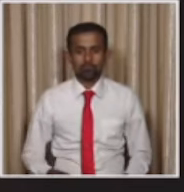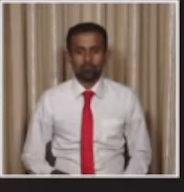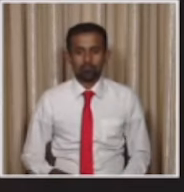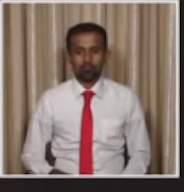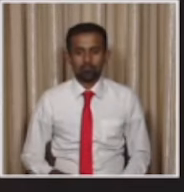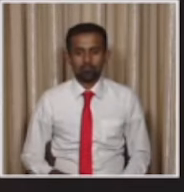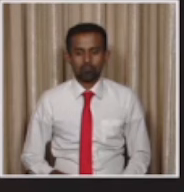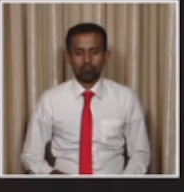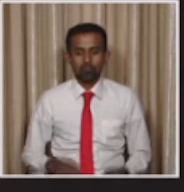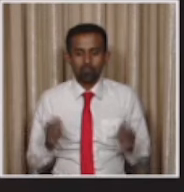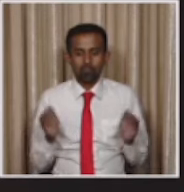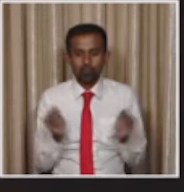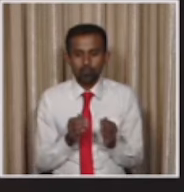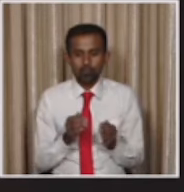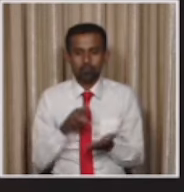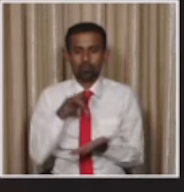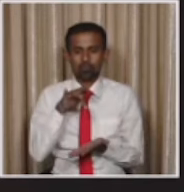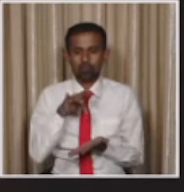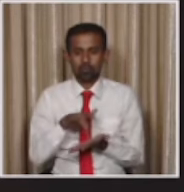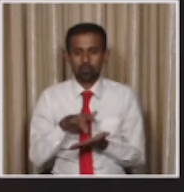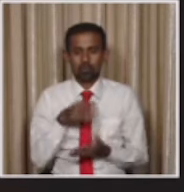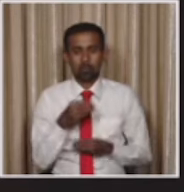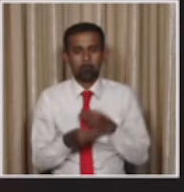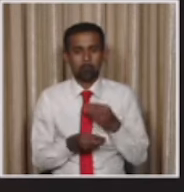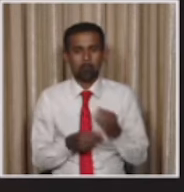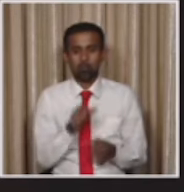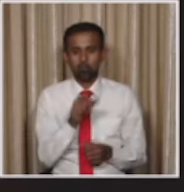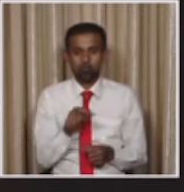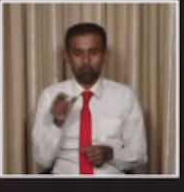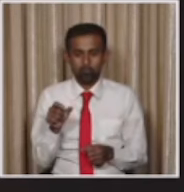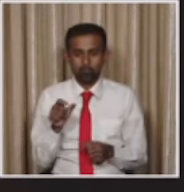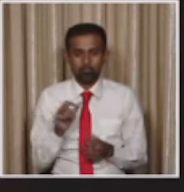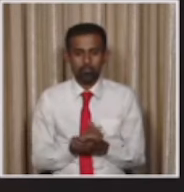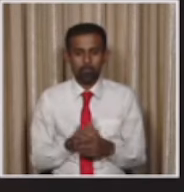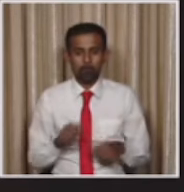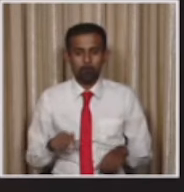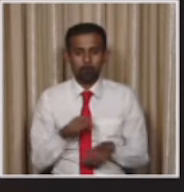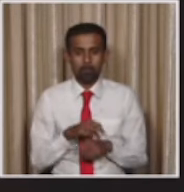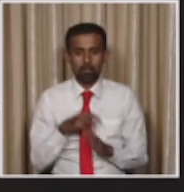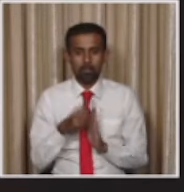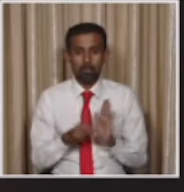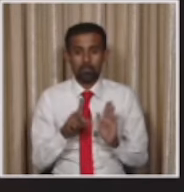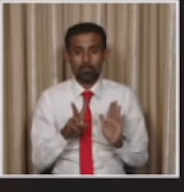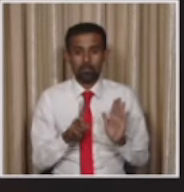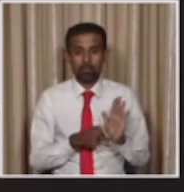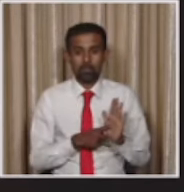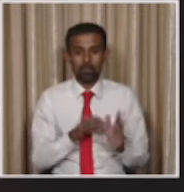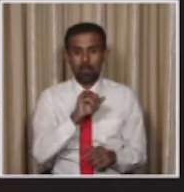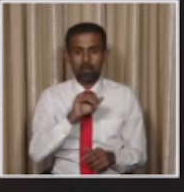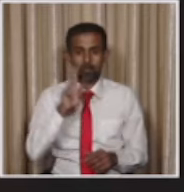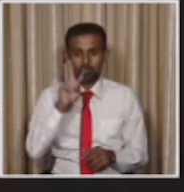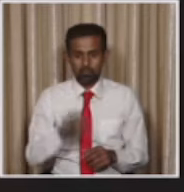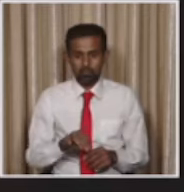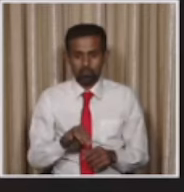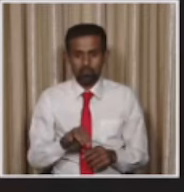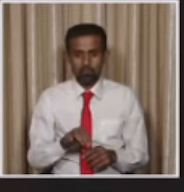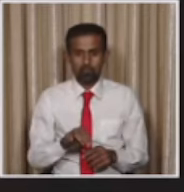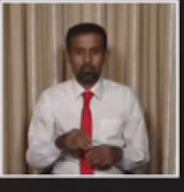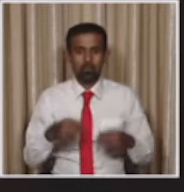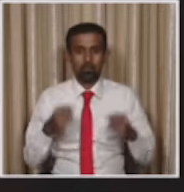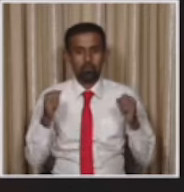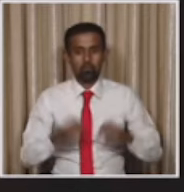kuda parimana madhya parimana vyaparikayin me wenakota ape rate 263000ක් හාස්‍ය වෙලා